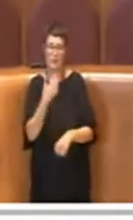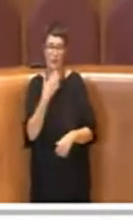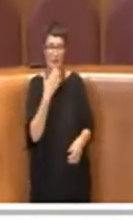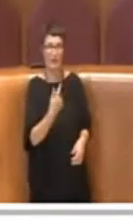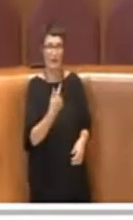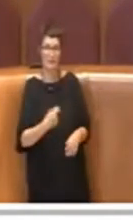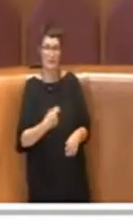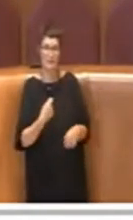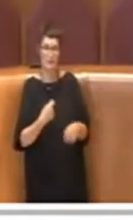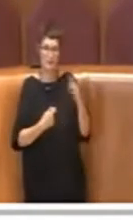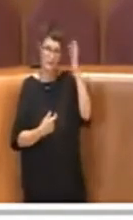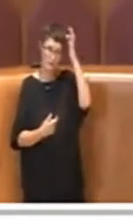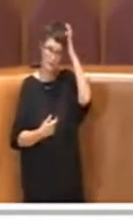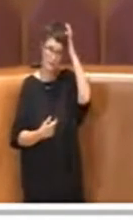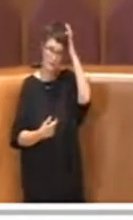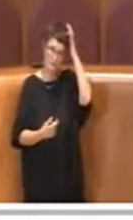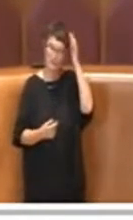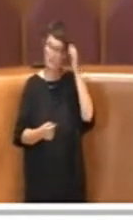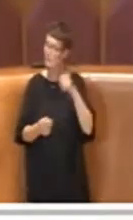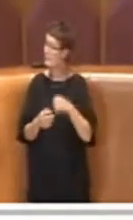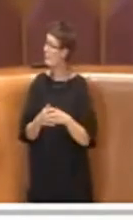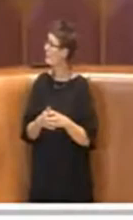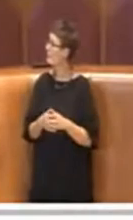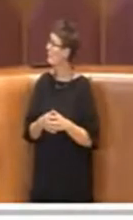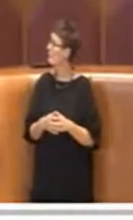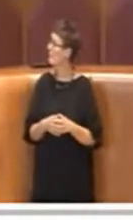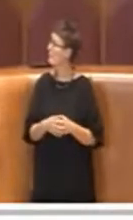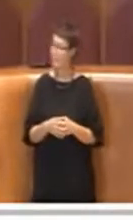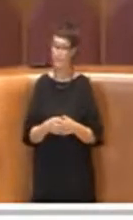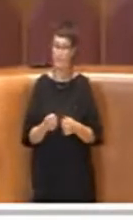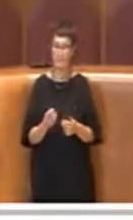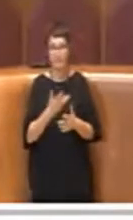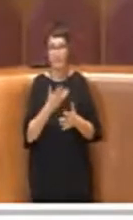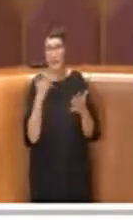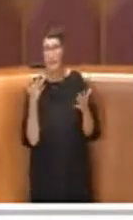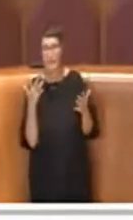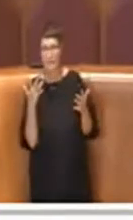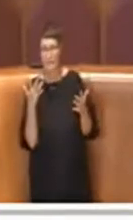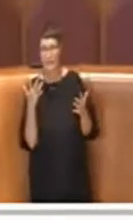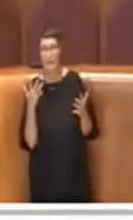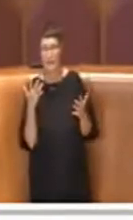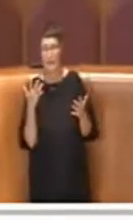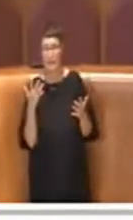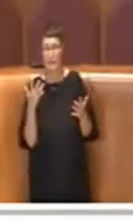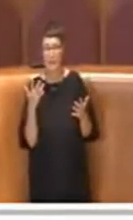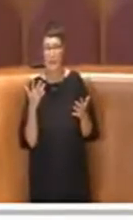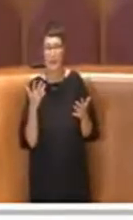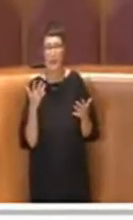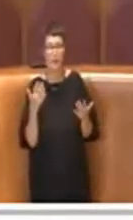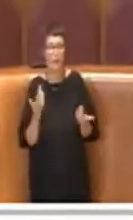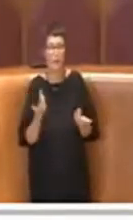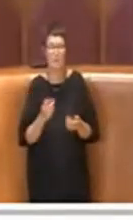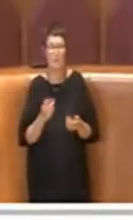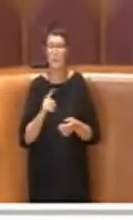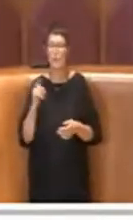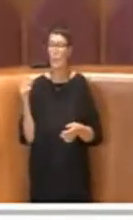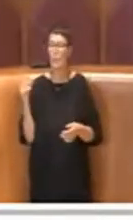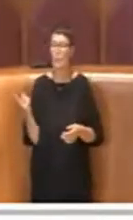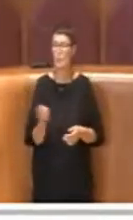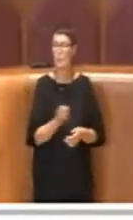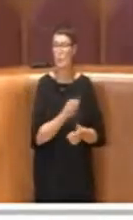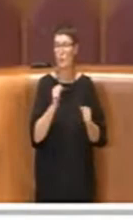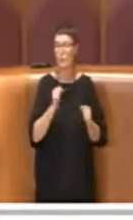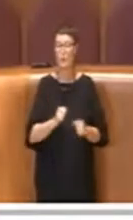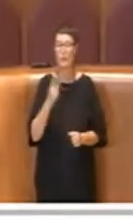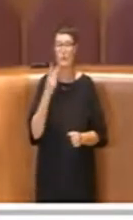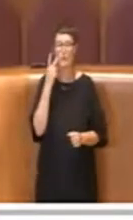Grazie Presidente, è evidente, lo dicono tutti i gruppi, lo può vedere chiunque gira per la città che stiamo affrontando una grande